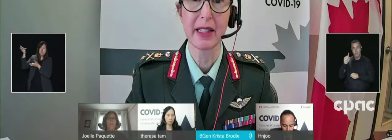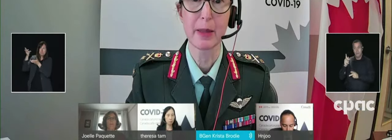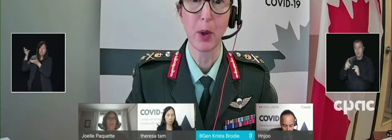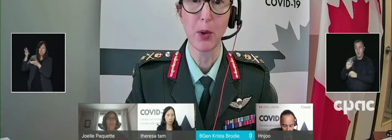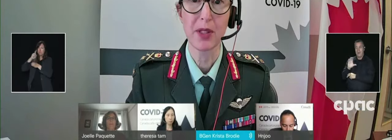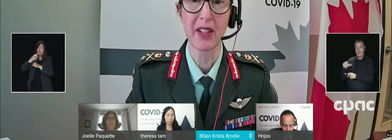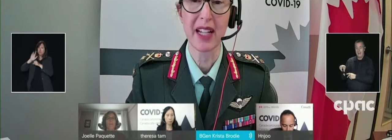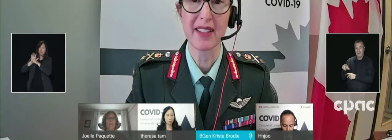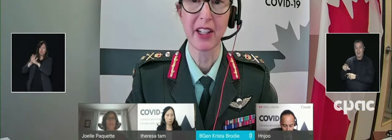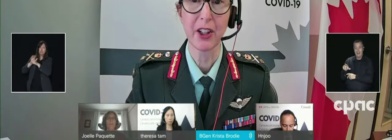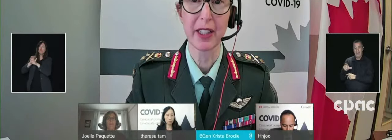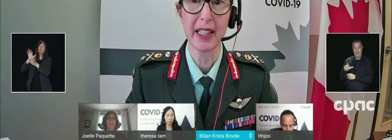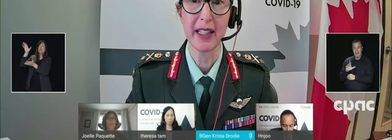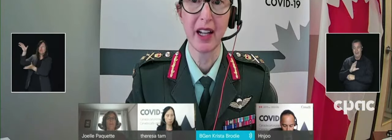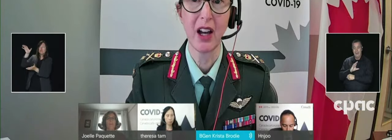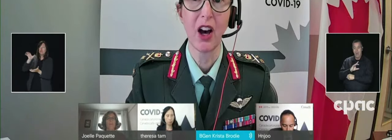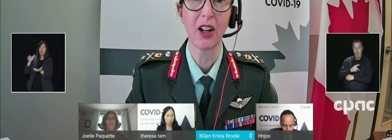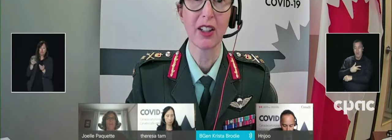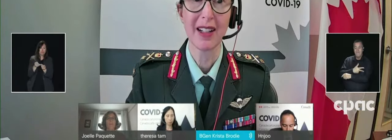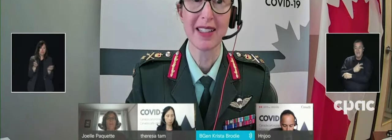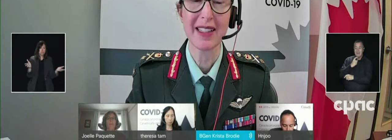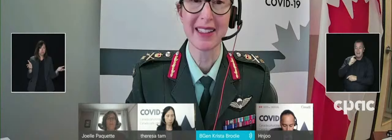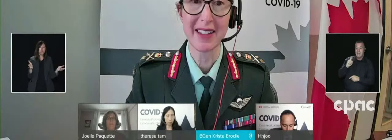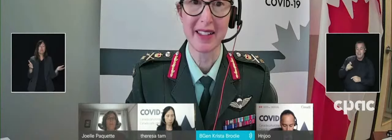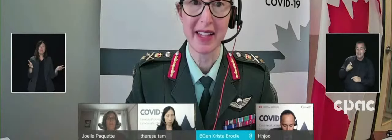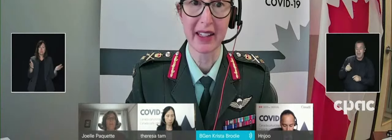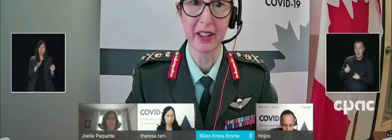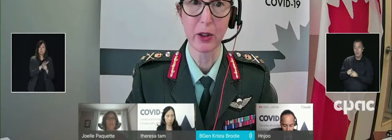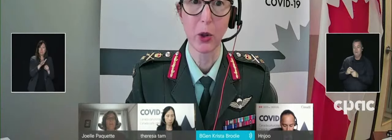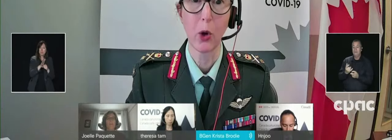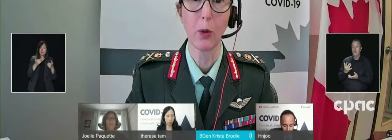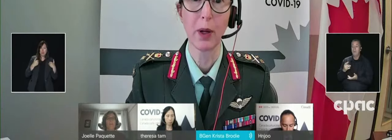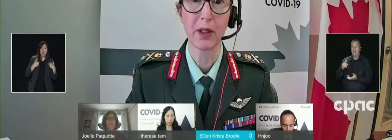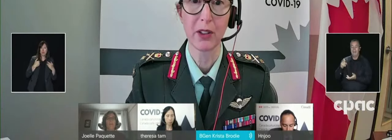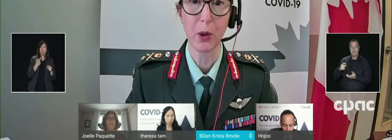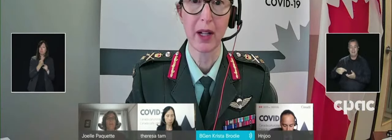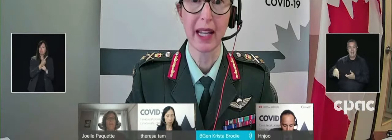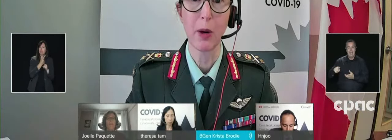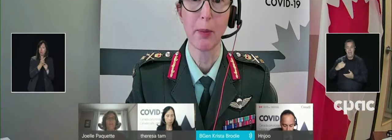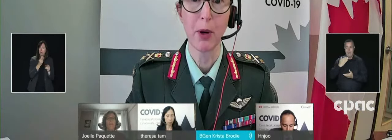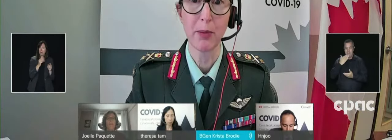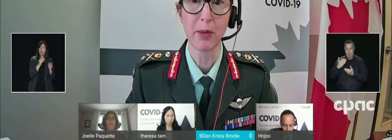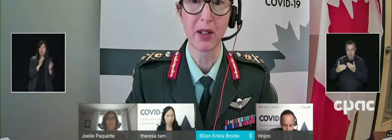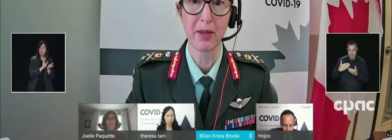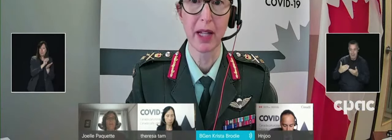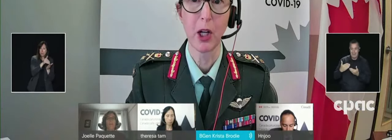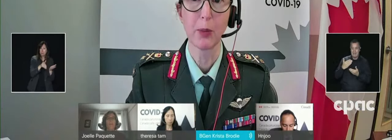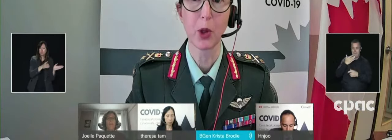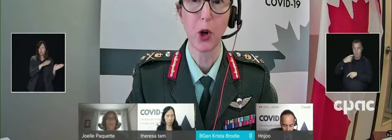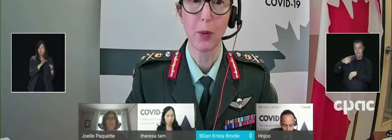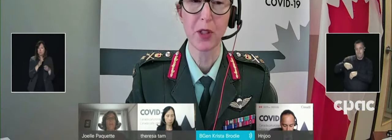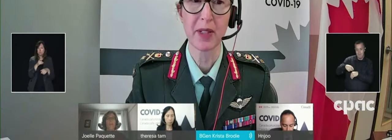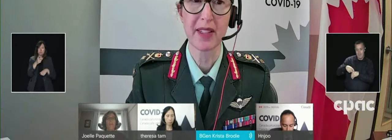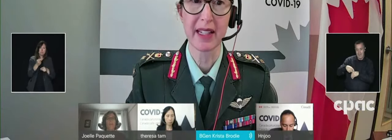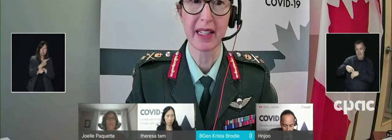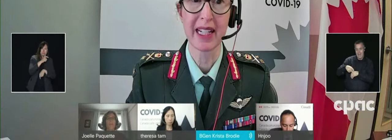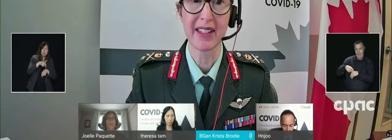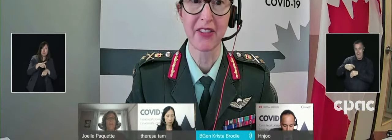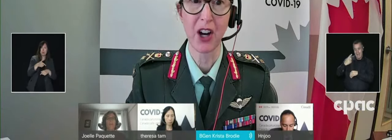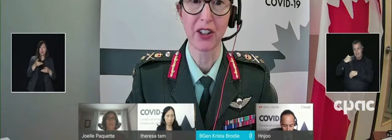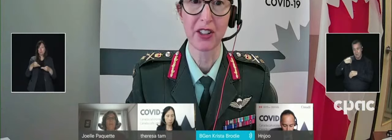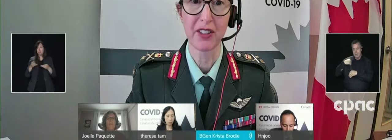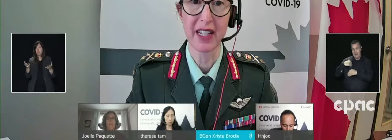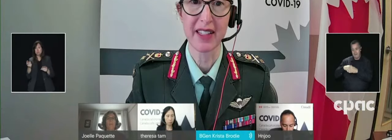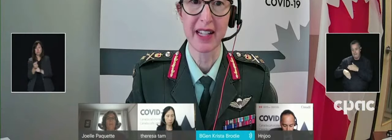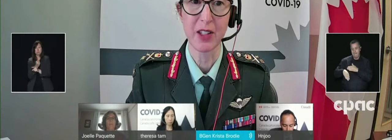canadienne dispose des vaccins requis en quantité nécessaire, au bon endroit et en bon moment pour optimiser